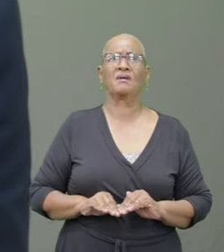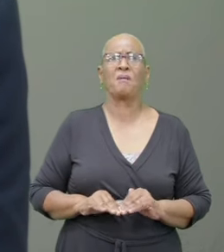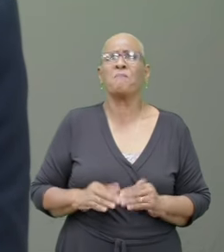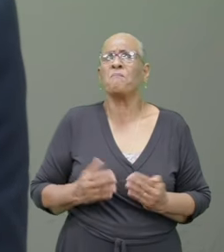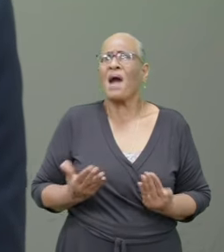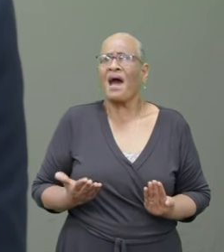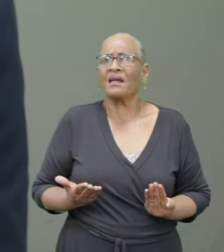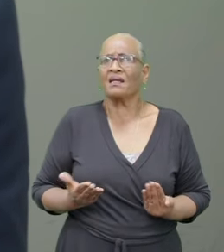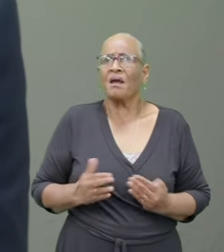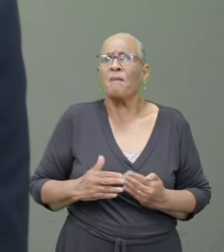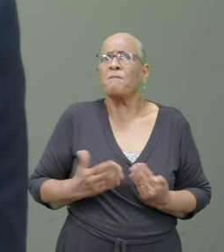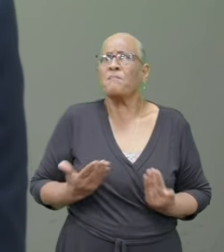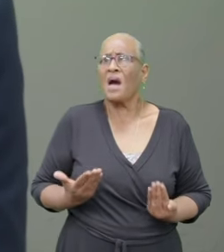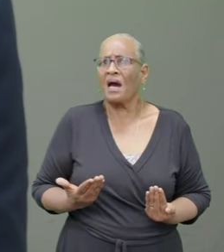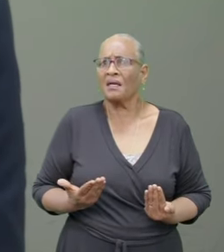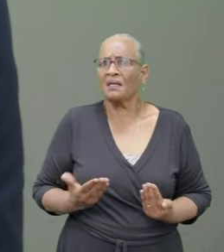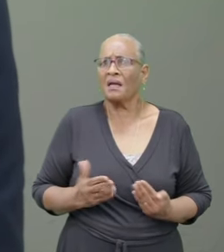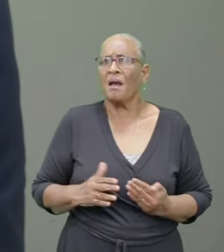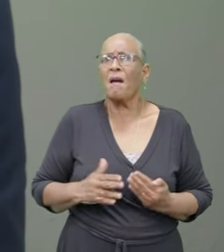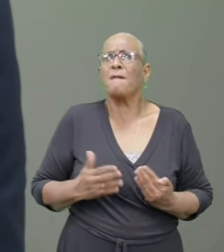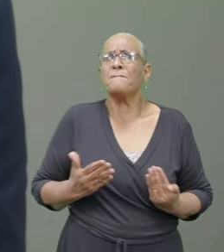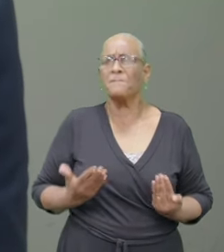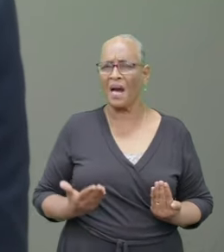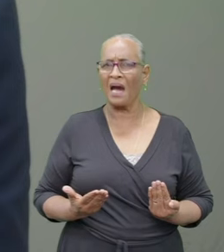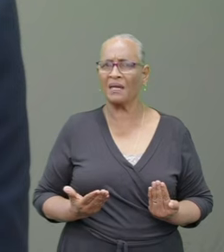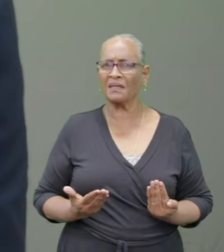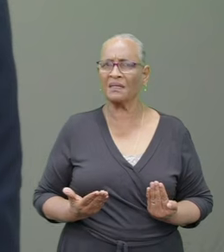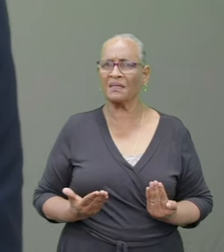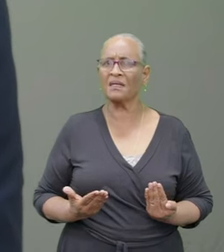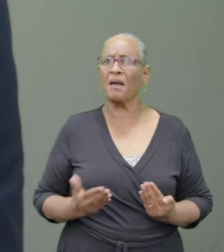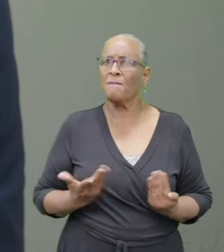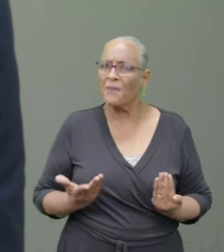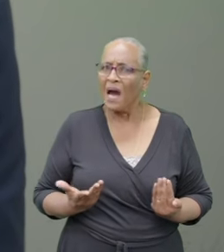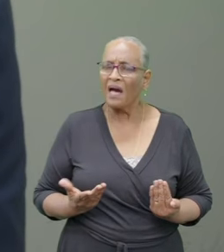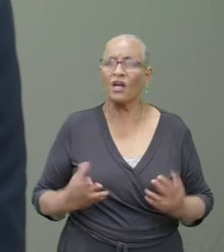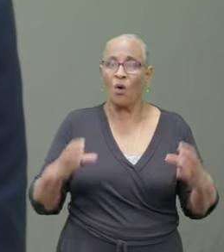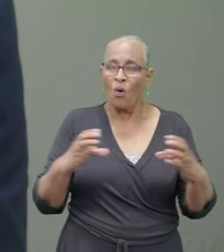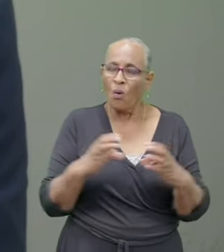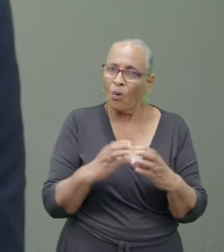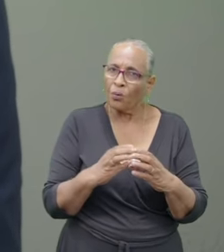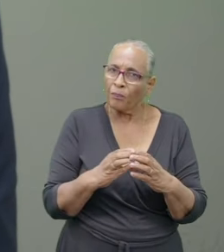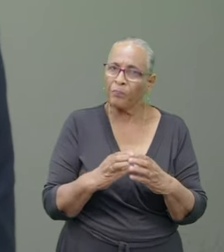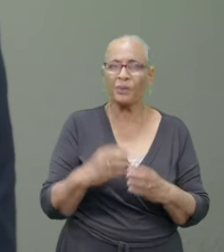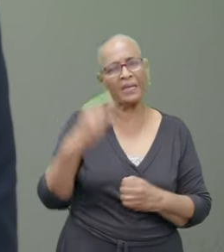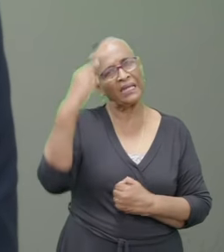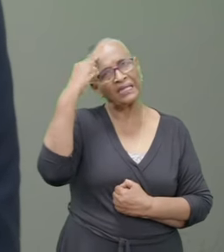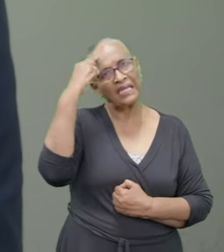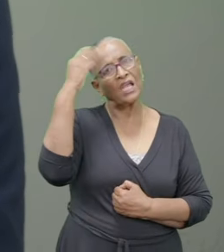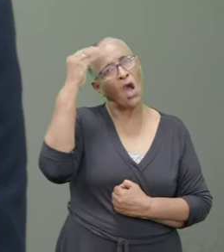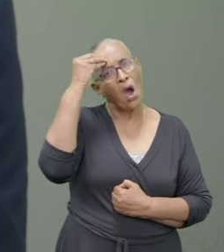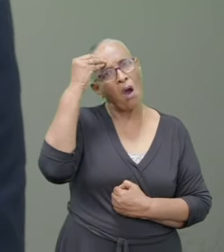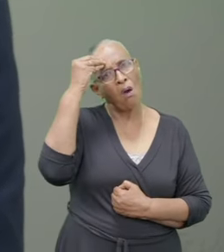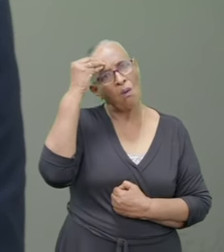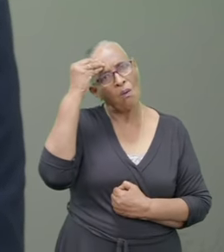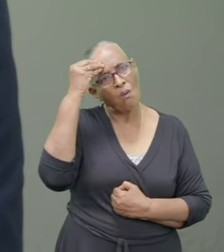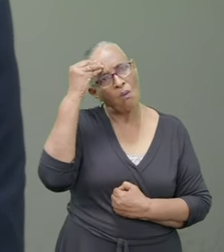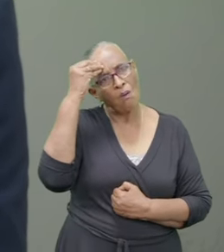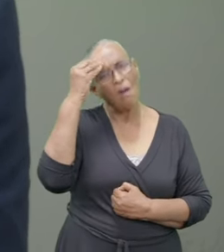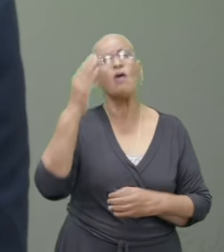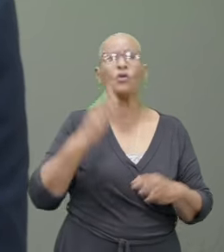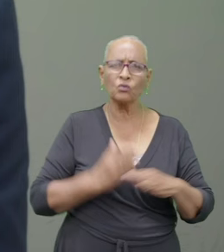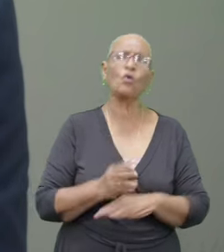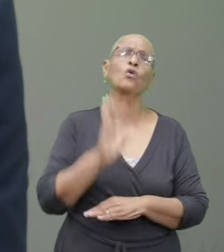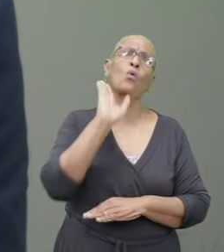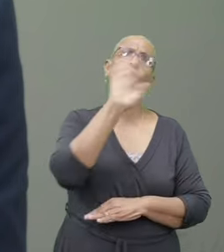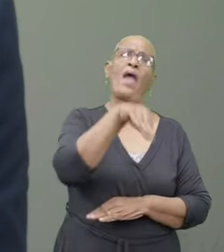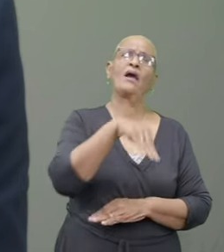de groep die is vertrokken hun zinnen al had gezet en doorgegaan is met hun plannen om te vertrekken. Want in 2023